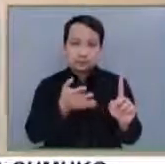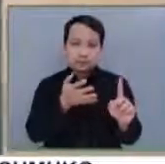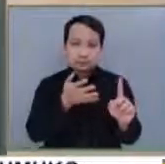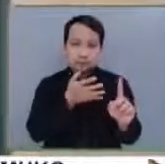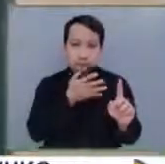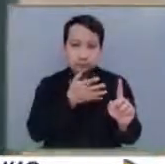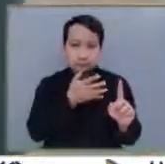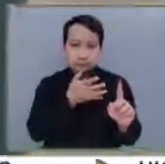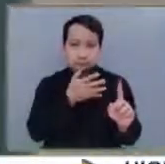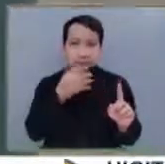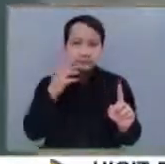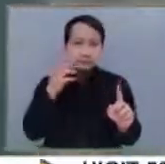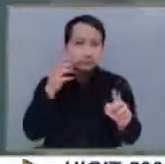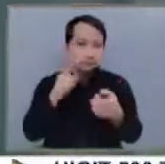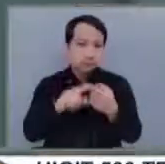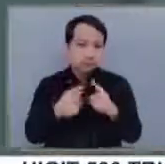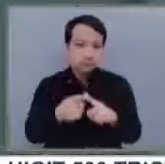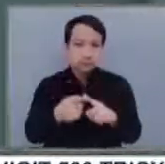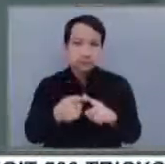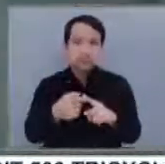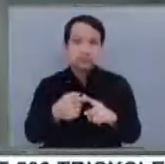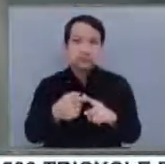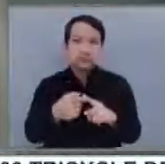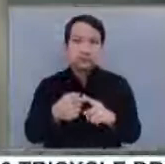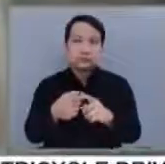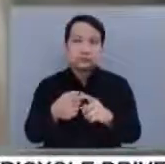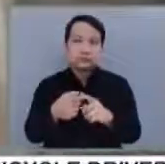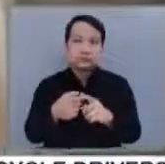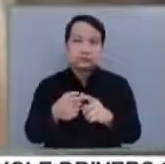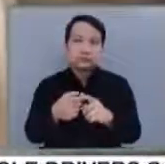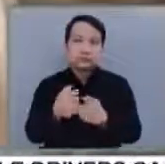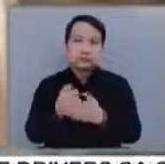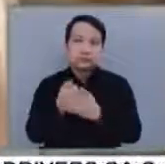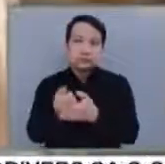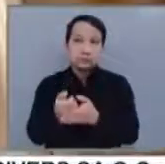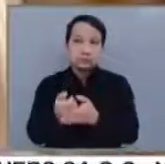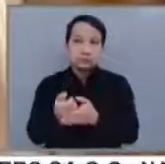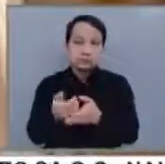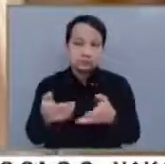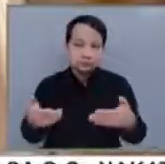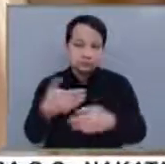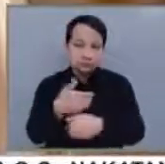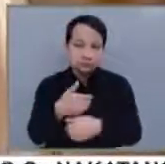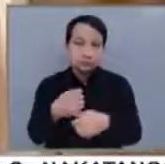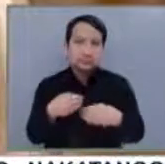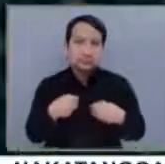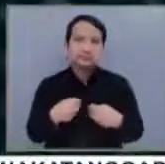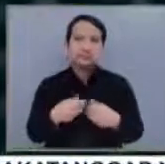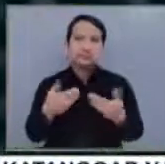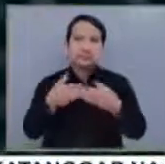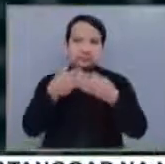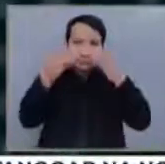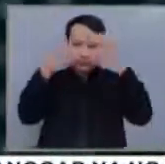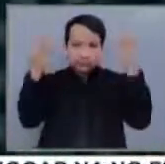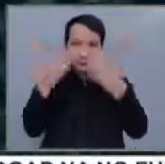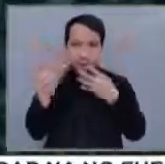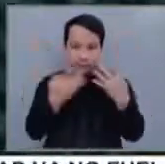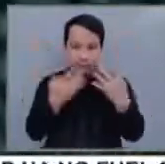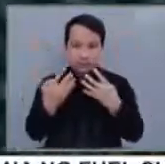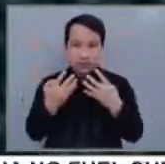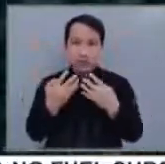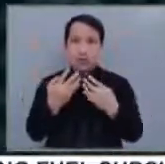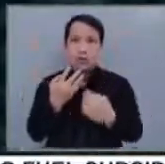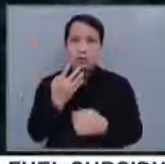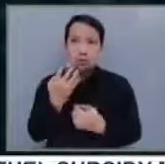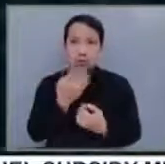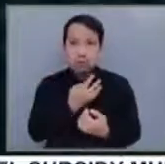handang sumaklolo at magmahal ng dalisay. Ngayong selebrasyon ng kanyang kaarawan, hinihikayat ang bawat